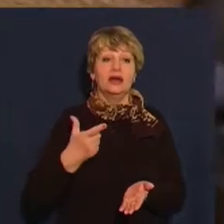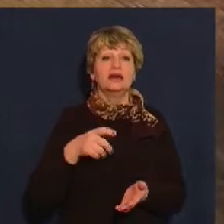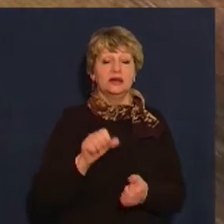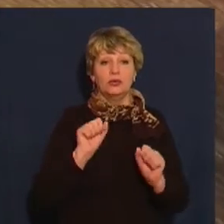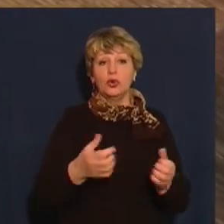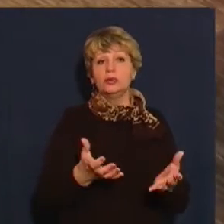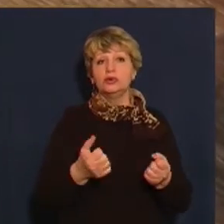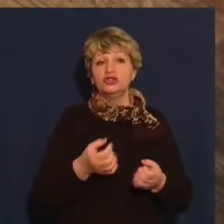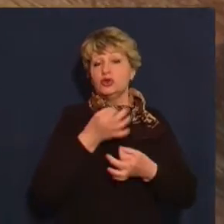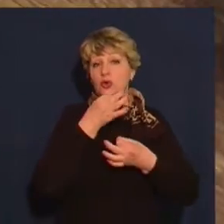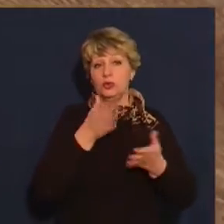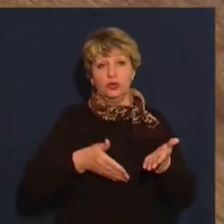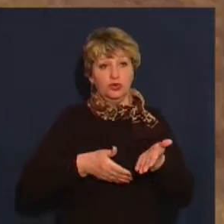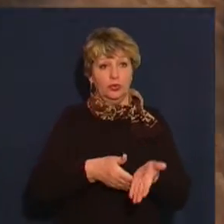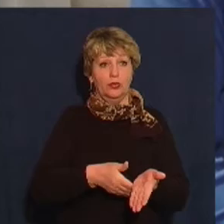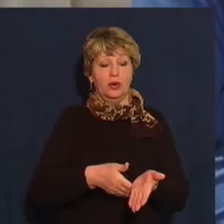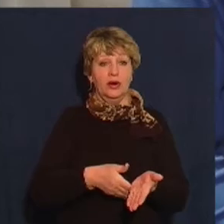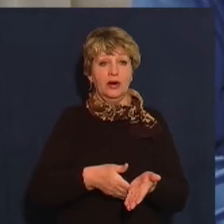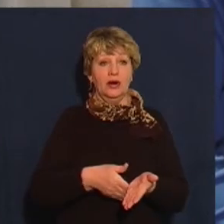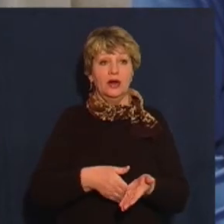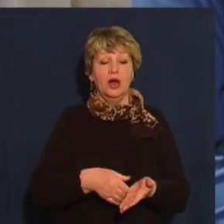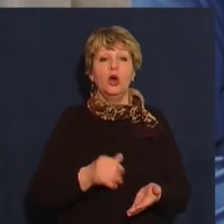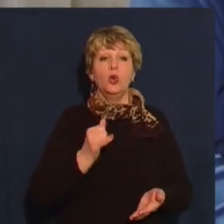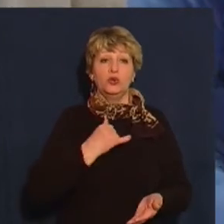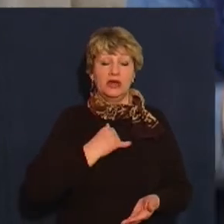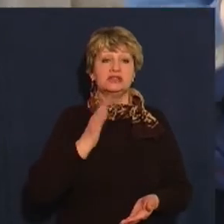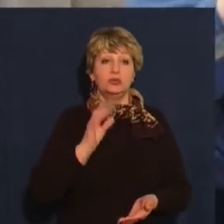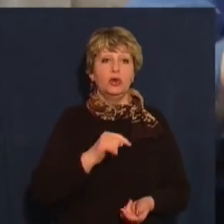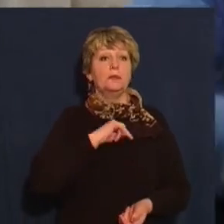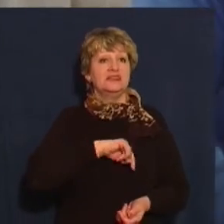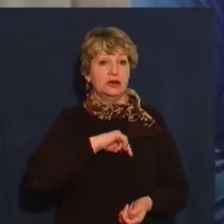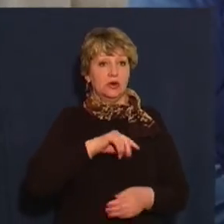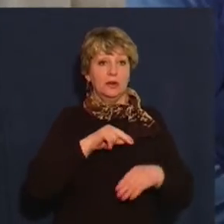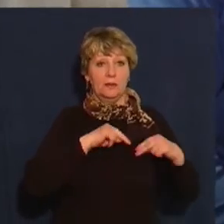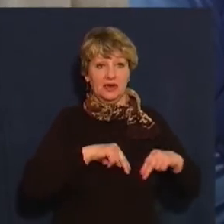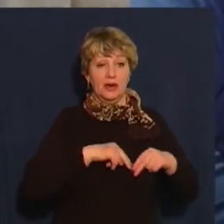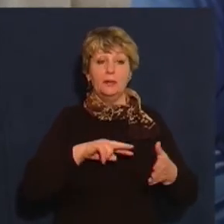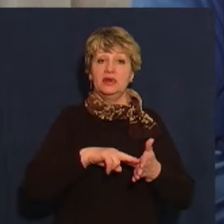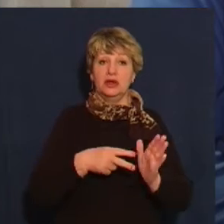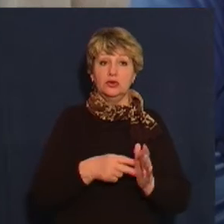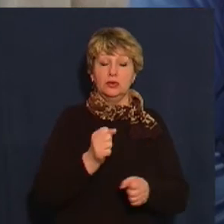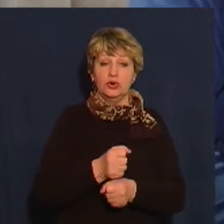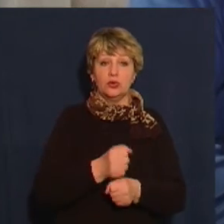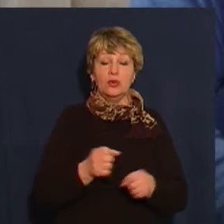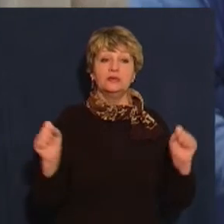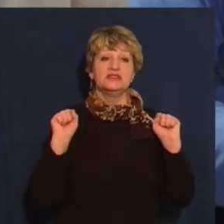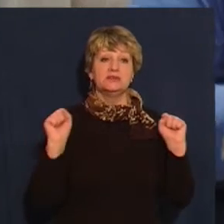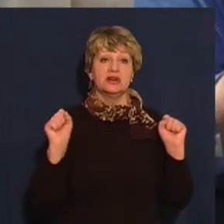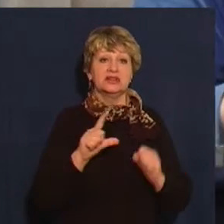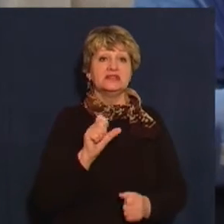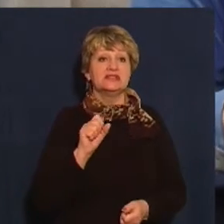будь-яку допомогу. Штатний психолог у нас буде там працювати, ми зараз плануємо зробити спортивну залу для учасників АТО. Ну,